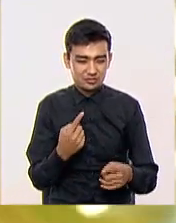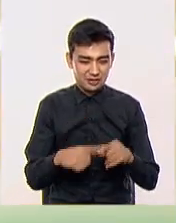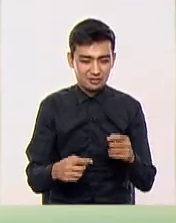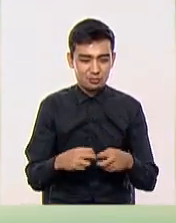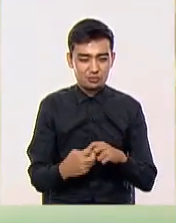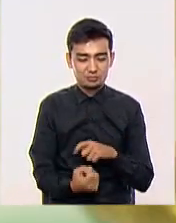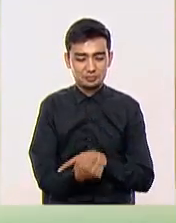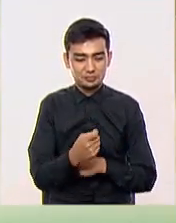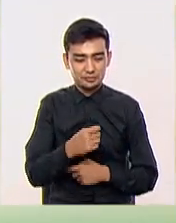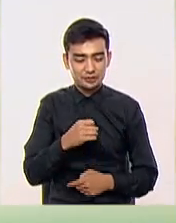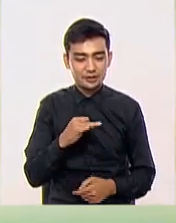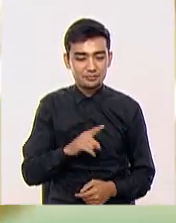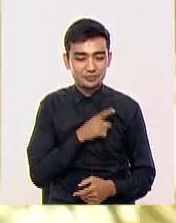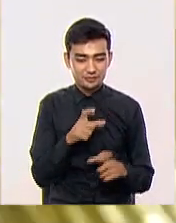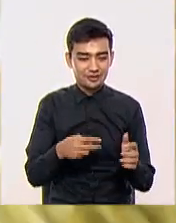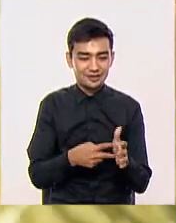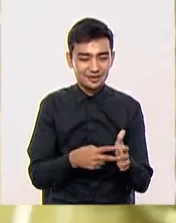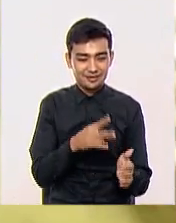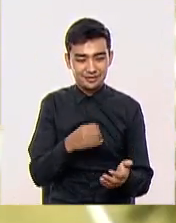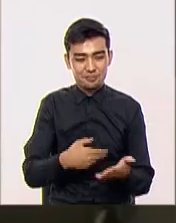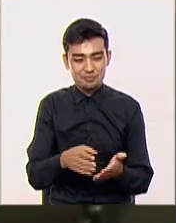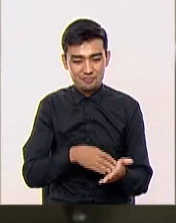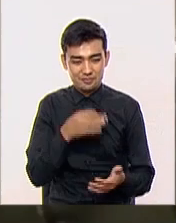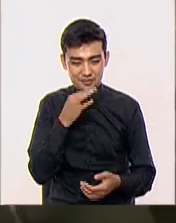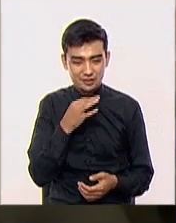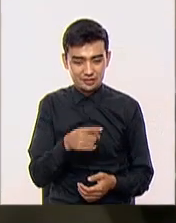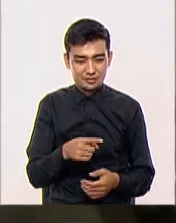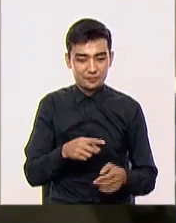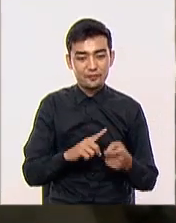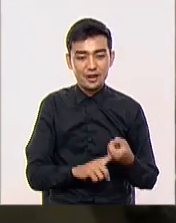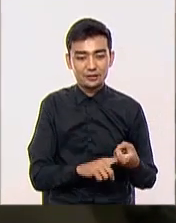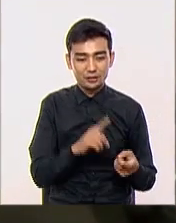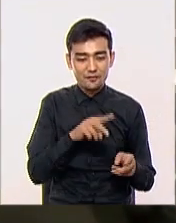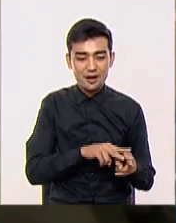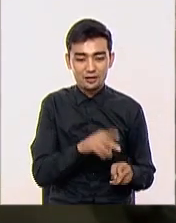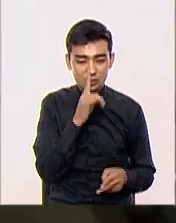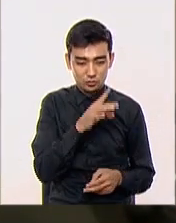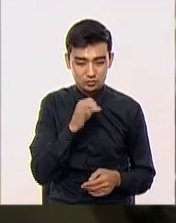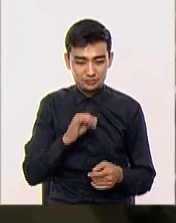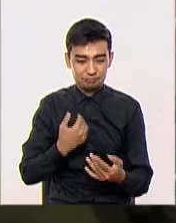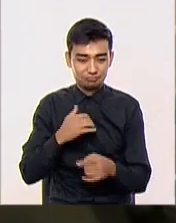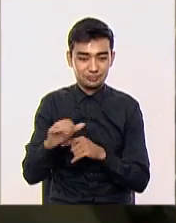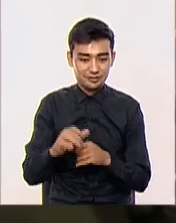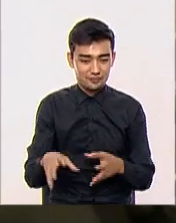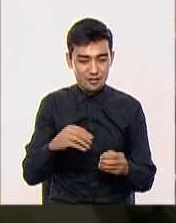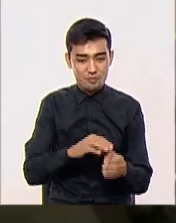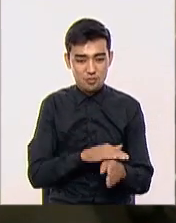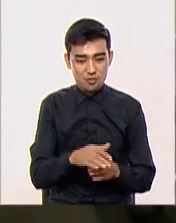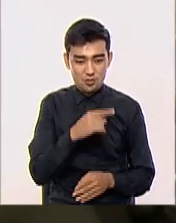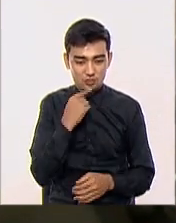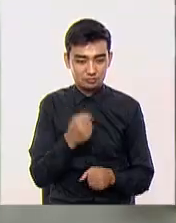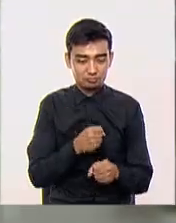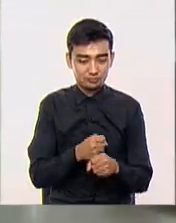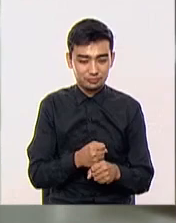эксперта ситуация в целом на ценах на подсолнечное масло не отразится дефицита не будет полки попросту займут полностью российские производители